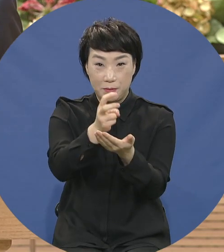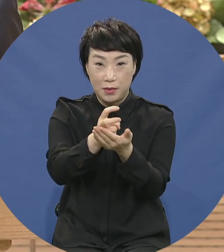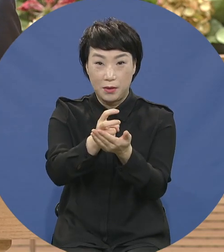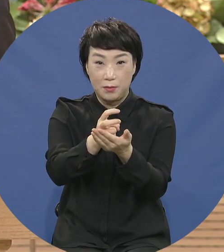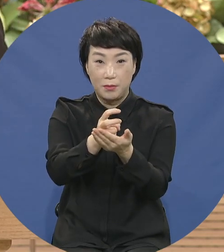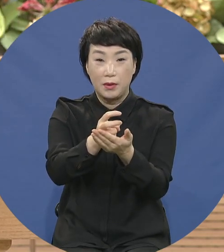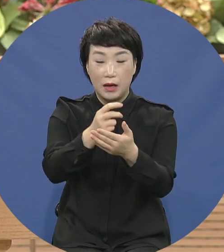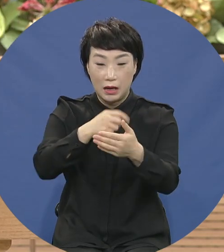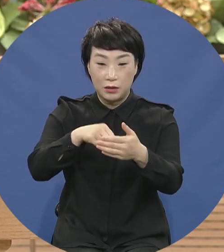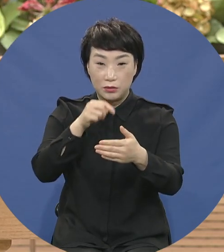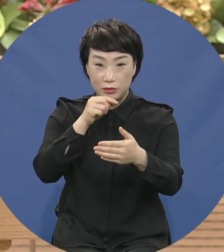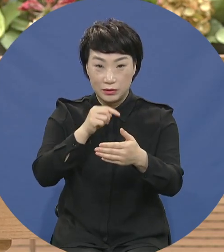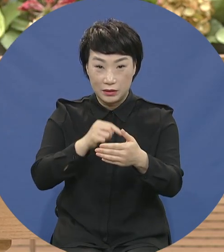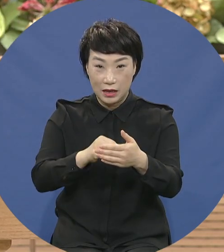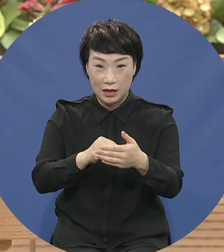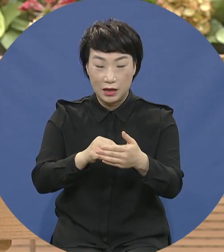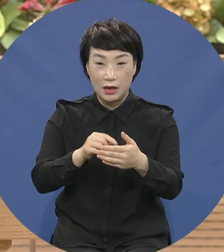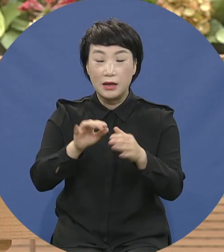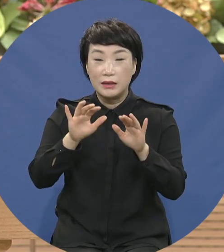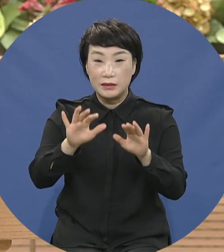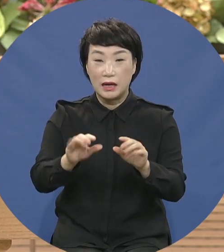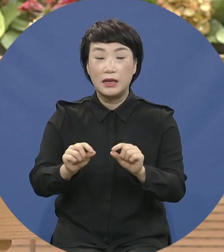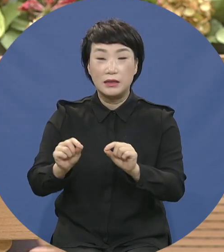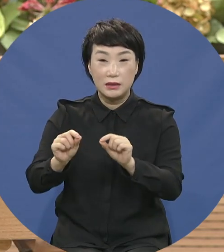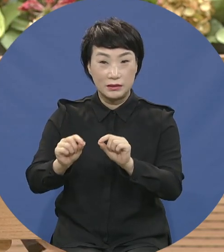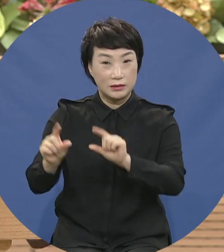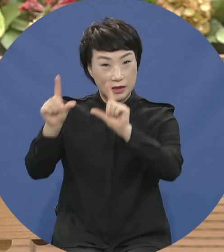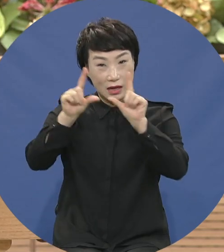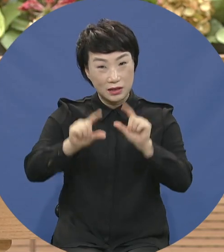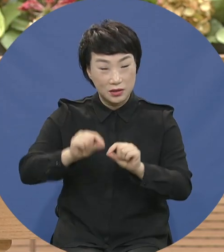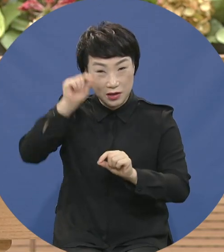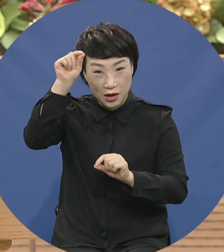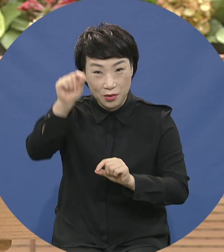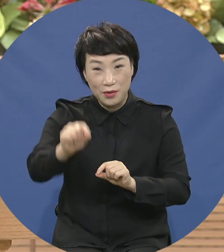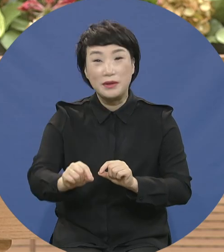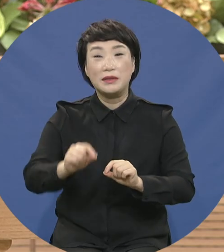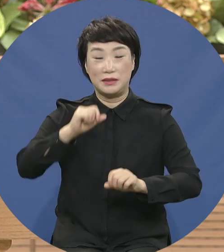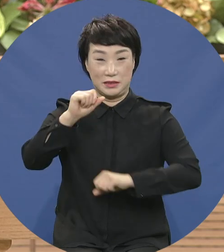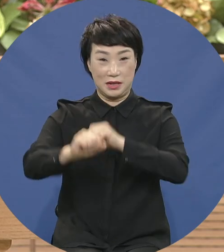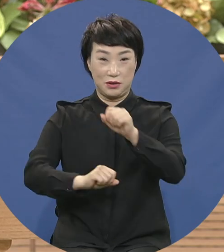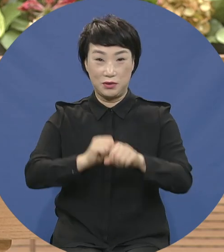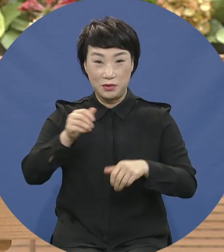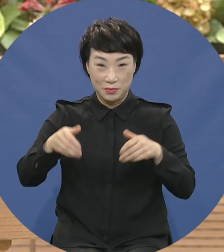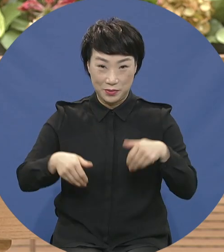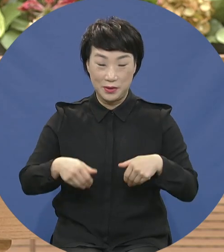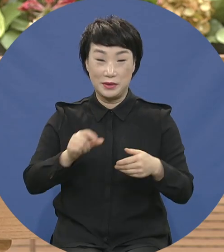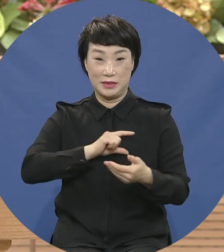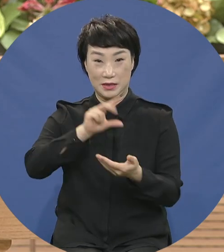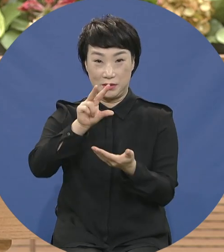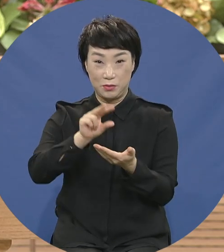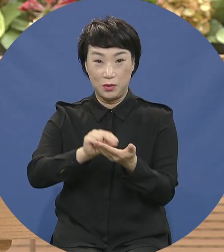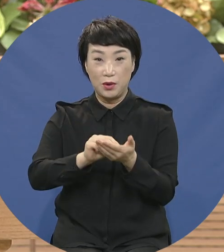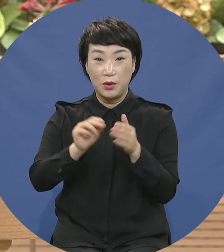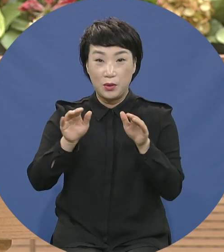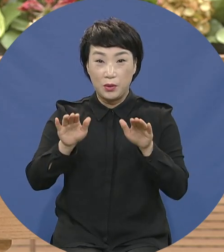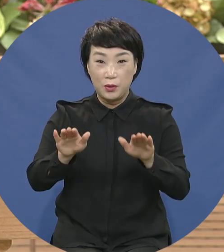사망의 법에서 영원히 자유하자, 이와 같은 제목으로